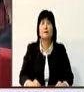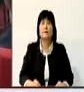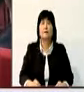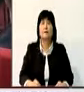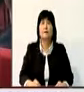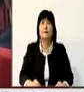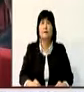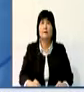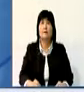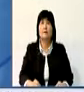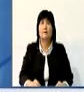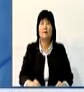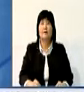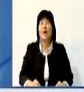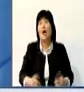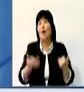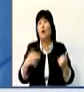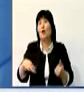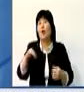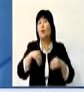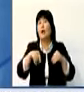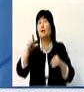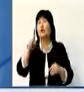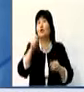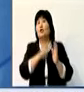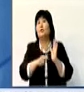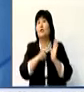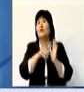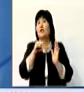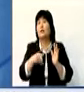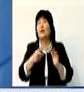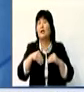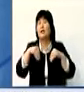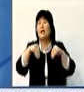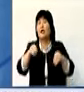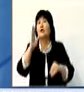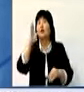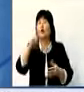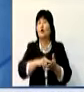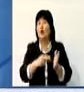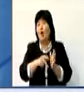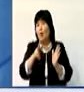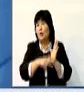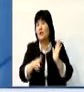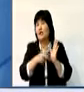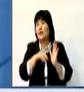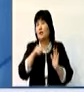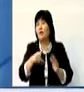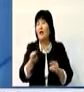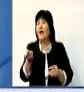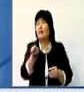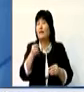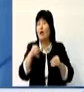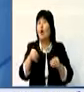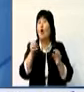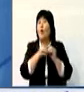Қызылорда телеарнасы. Биыл облыс диқандары 177 мың гектар алқапқа егін егуді жоспарлап отыр. Оның 88 мың гектары дәнді дақылдар